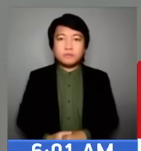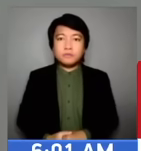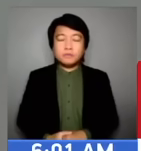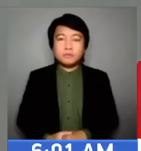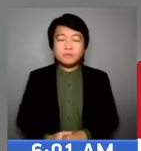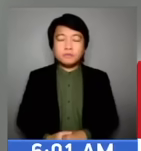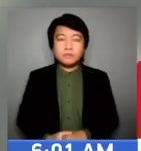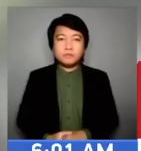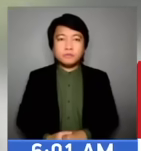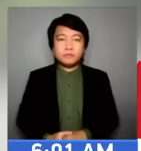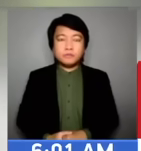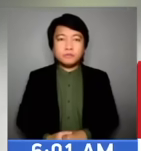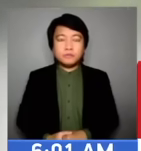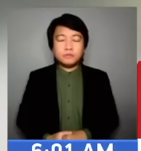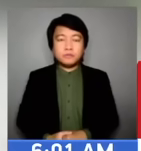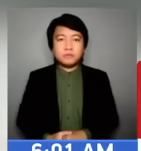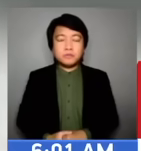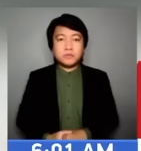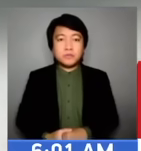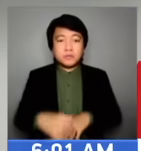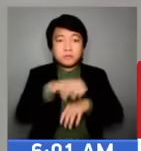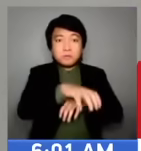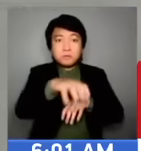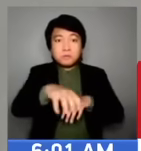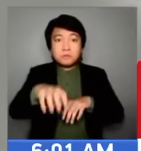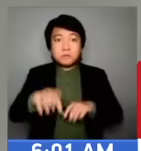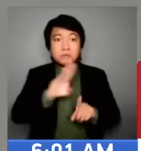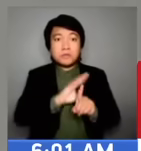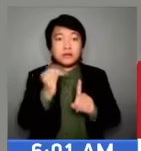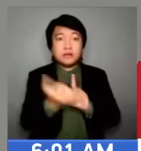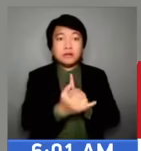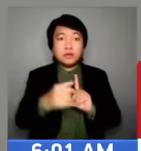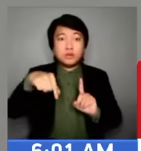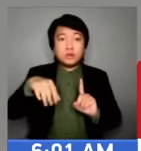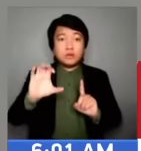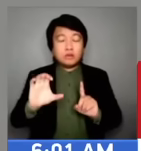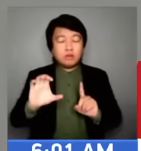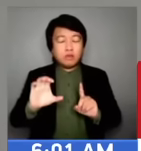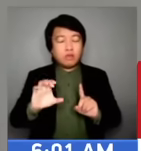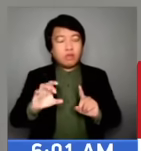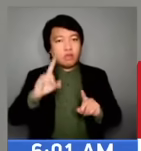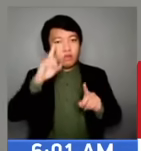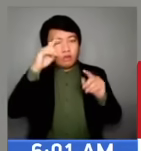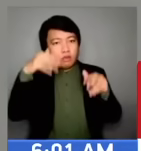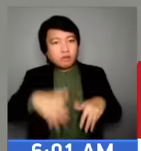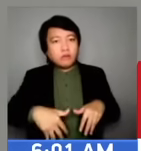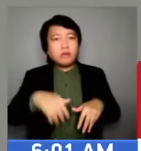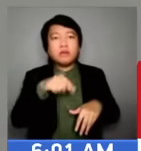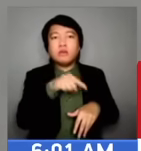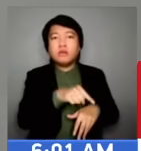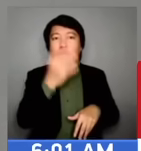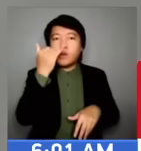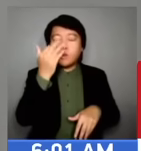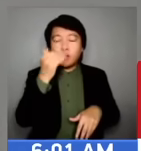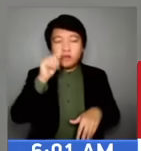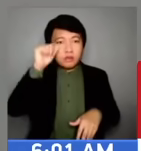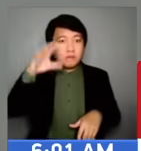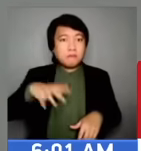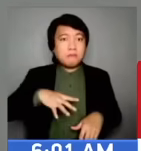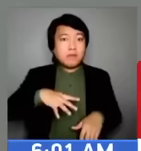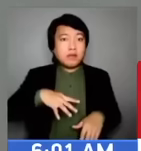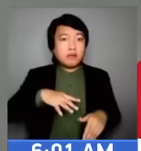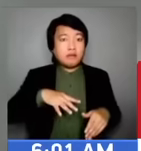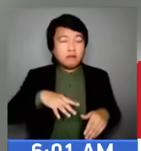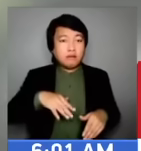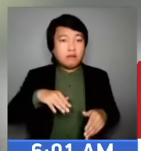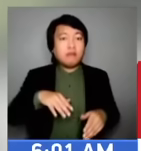Iginagulat ng mga residente ng barangay Balinga sa Quezon City na makitang may inaanod na bangkay ng lalaki sa isang creek kahapon. Agad daw itong nai-report